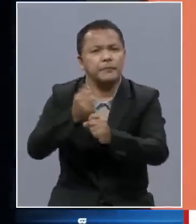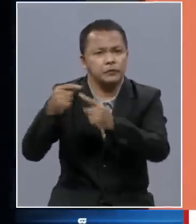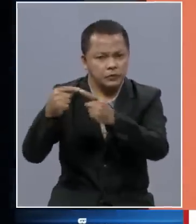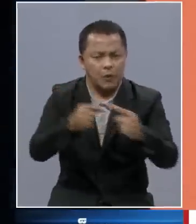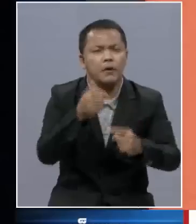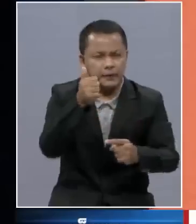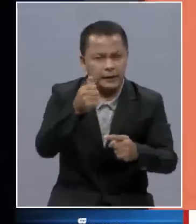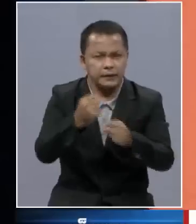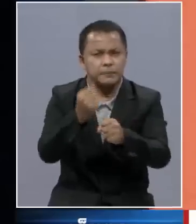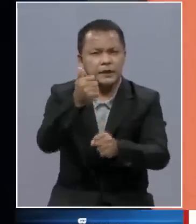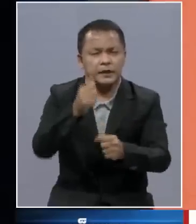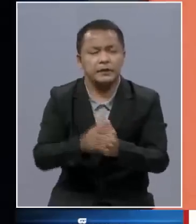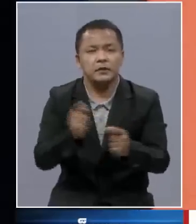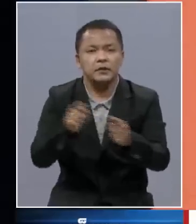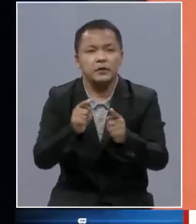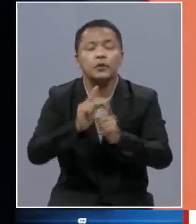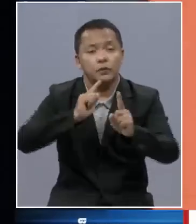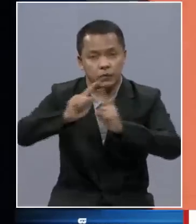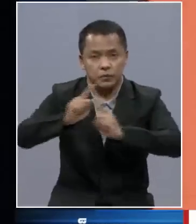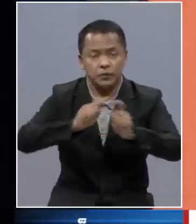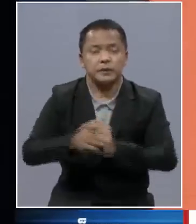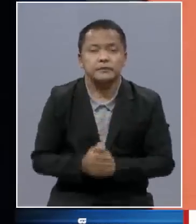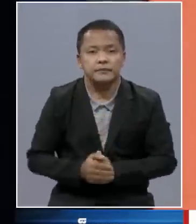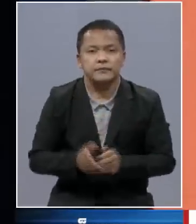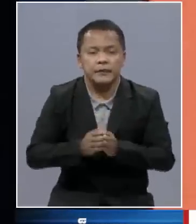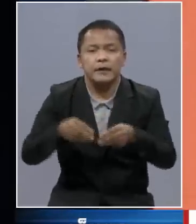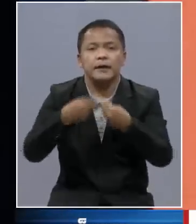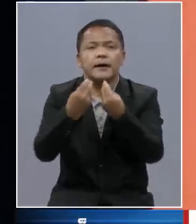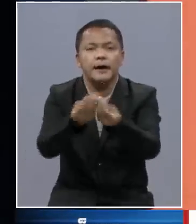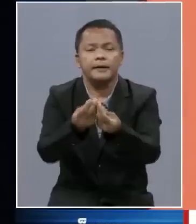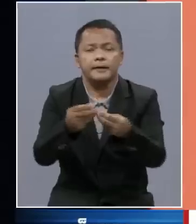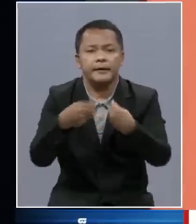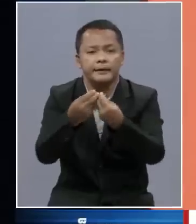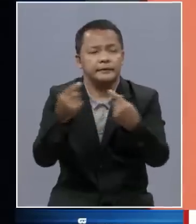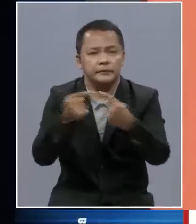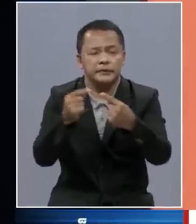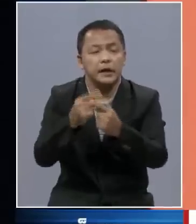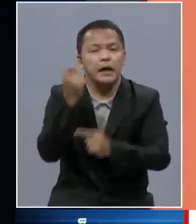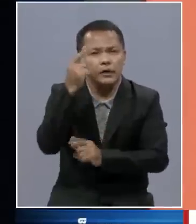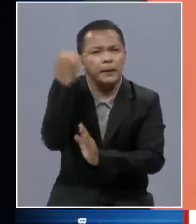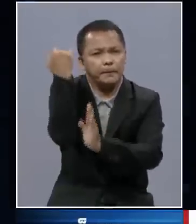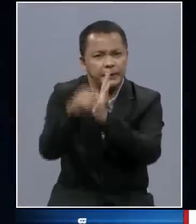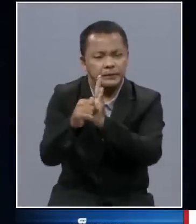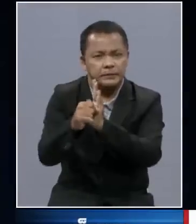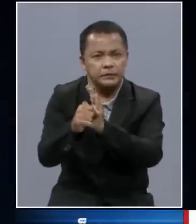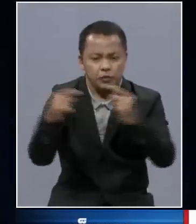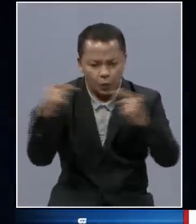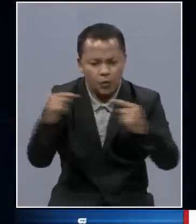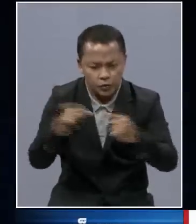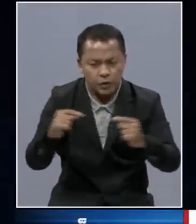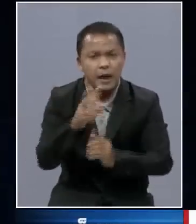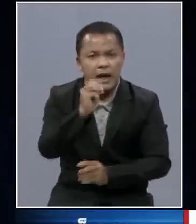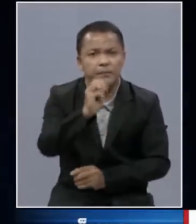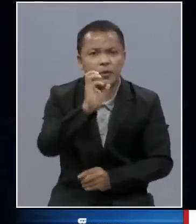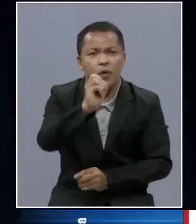อเนื่องเนี่ยนะครับในเรื่องของการพูดคุยเพื่อที่จะไม่ได้เกิดความเข้าใจผิดคาดเคลื่อนส่วน MOU